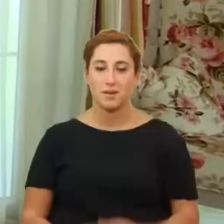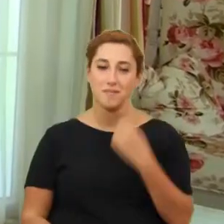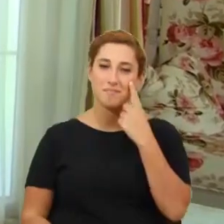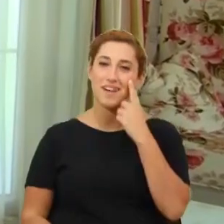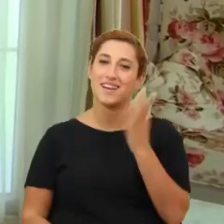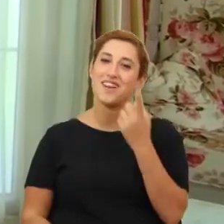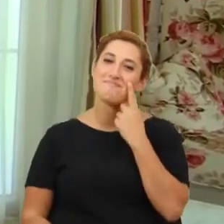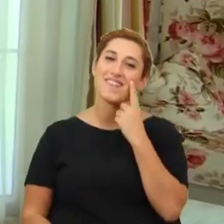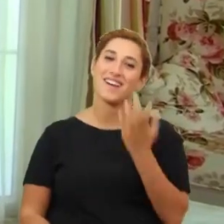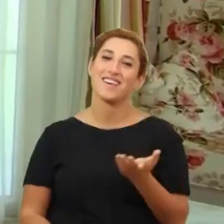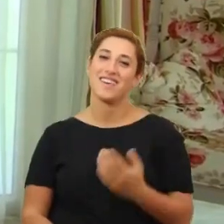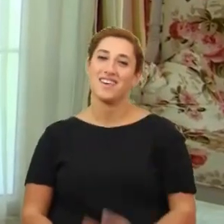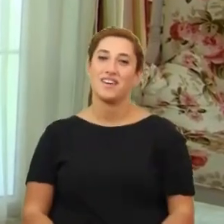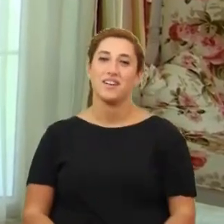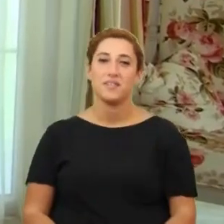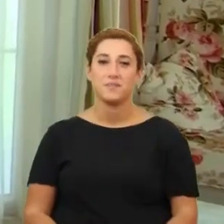Ya bak ya.